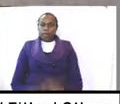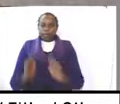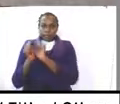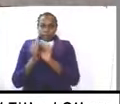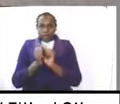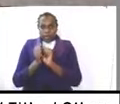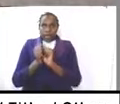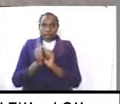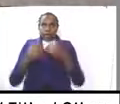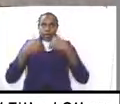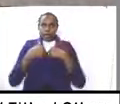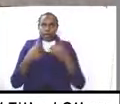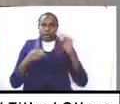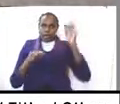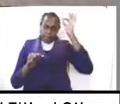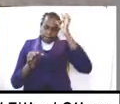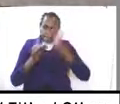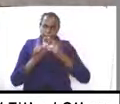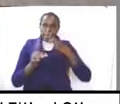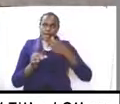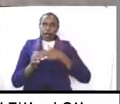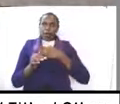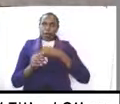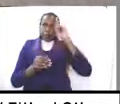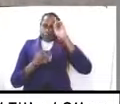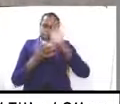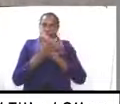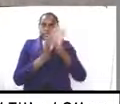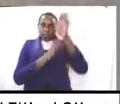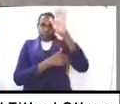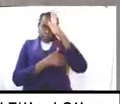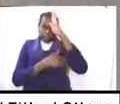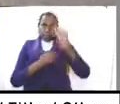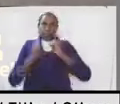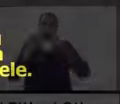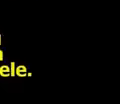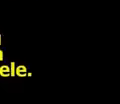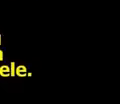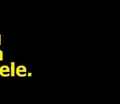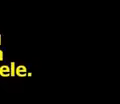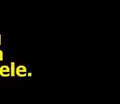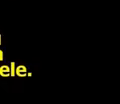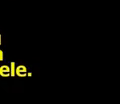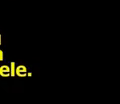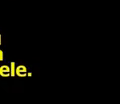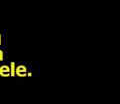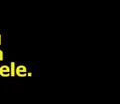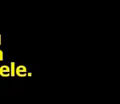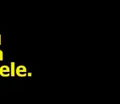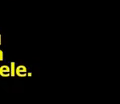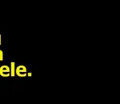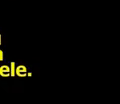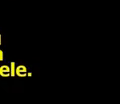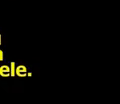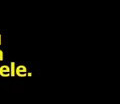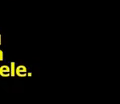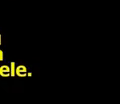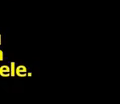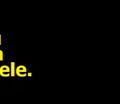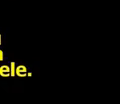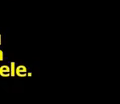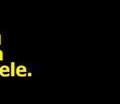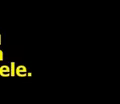Shirikiana pamoja kusema imani ya mitume. Na muamini Mungu Baba Mwenyezi, muumba mbingu na nchi, na Yesu Kristo mwana wake